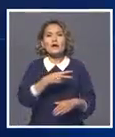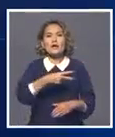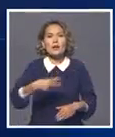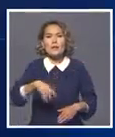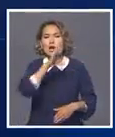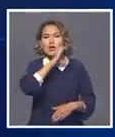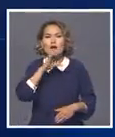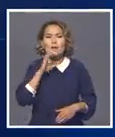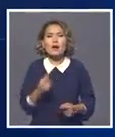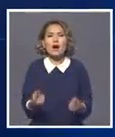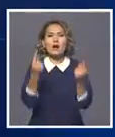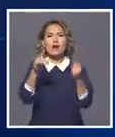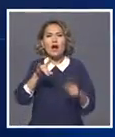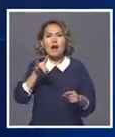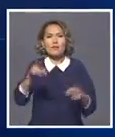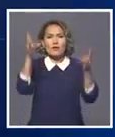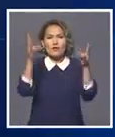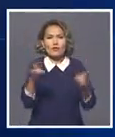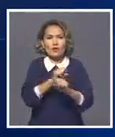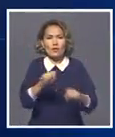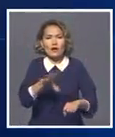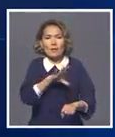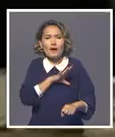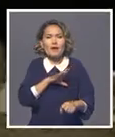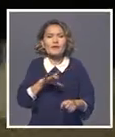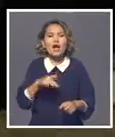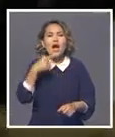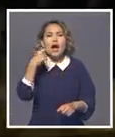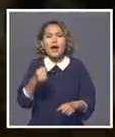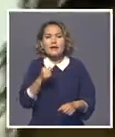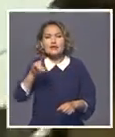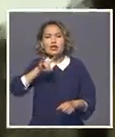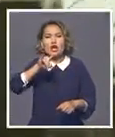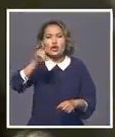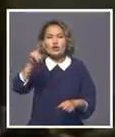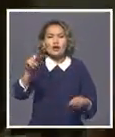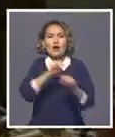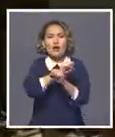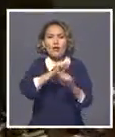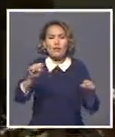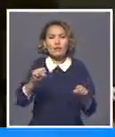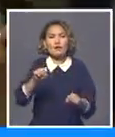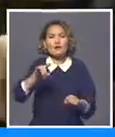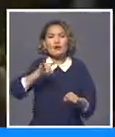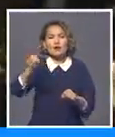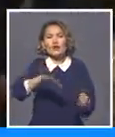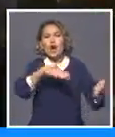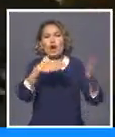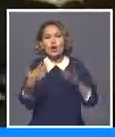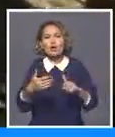Бүгін Индонезияның солтүстігінде ірі әуе апаты болды. Медан қаласында әскери ұшақ отель мен тұрғын үй кешеніне құлап, кем дегенде 49 адам қаза